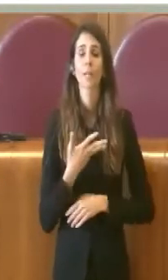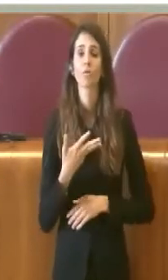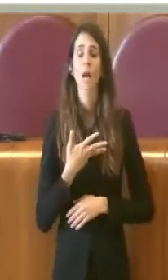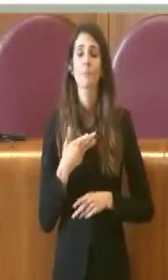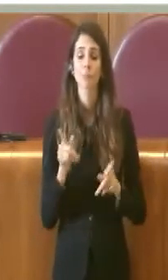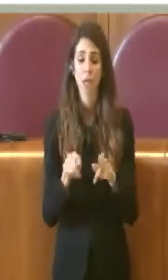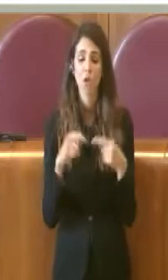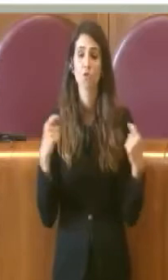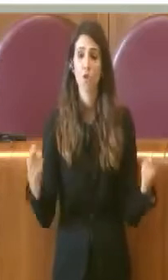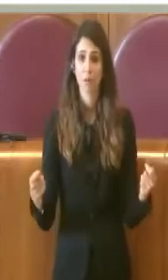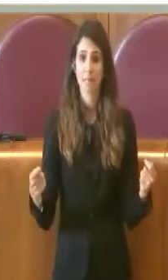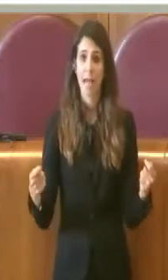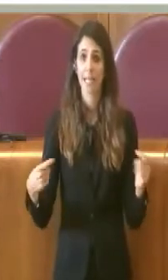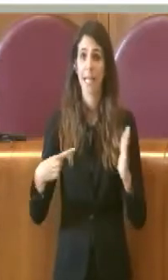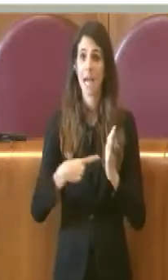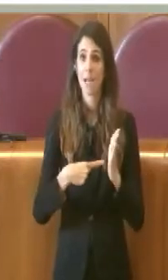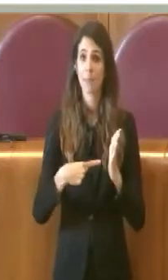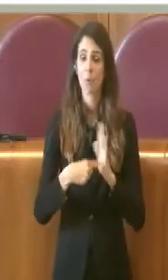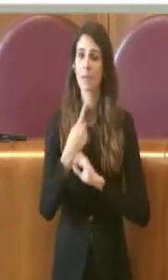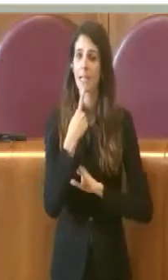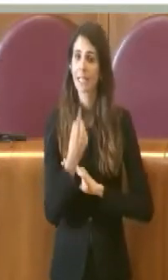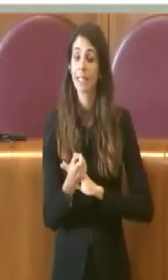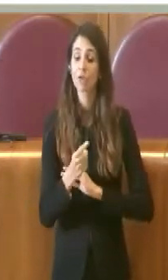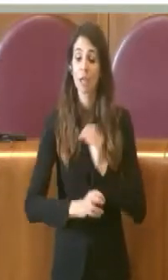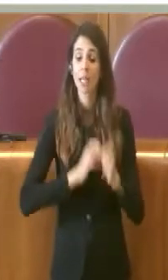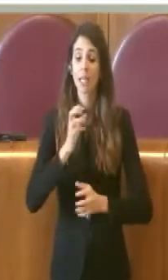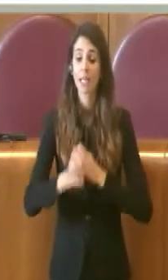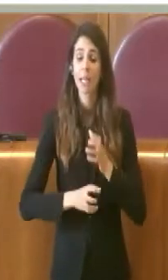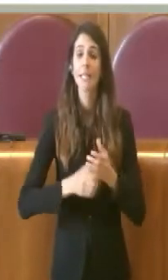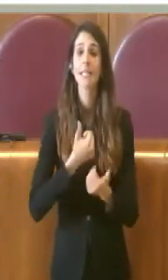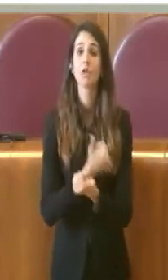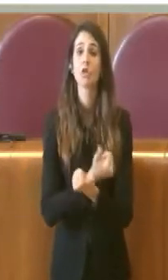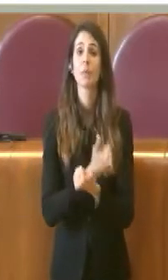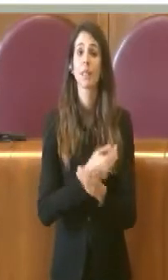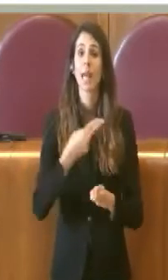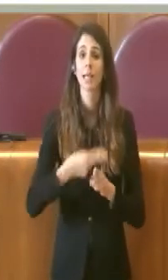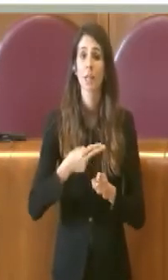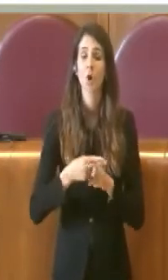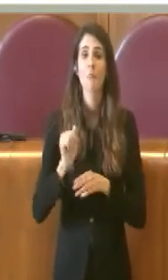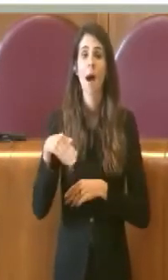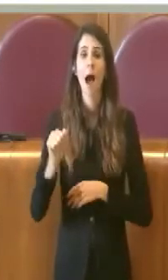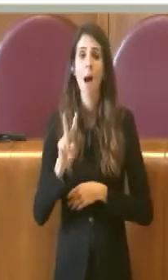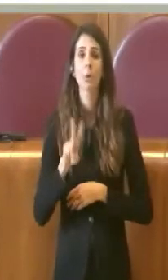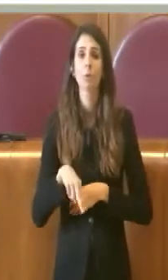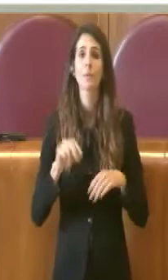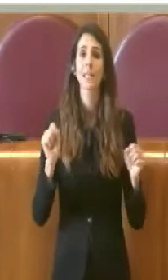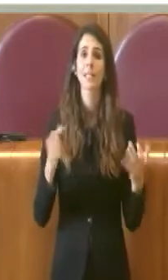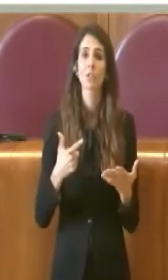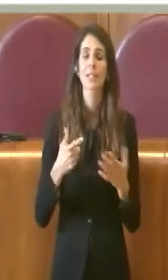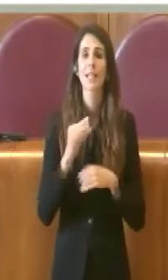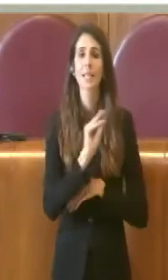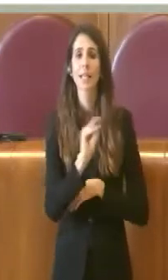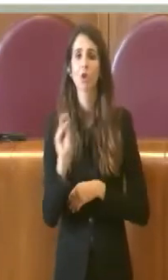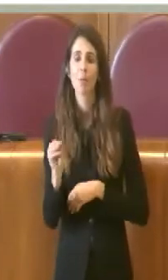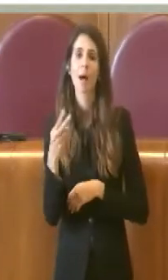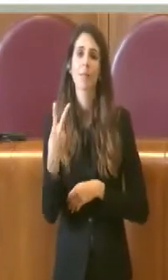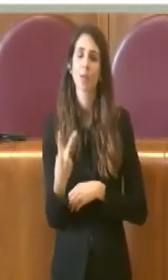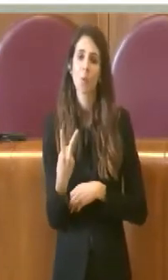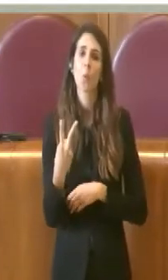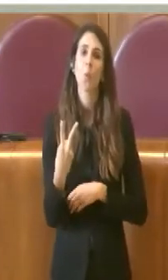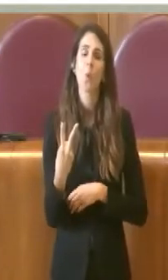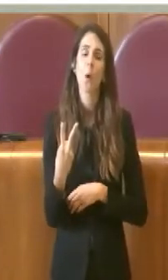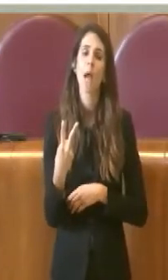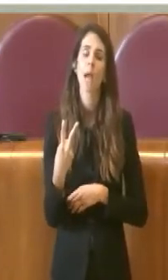giornale di Repubblica che dice: crisi cimiteri Roma, AMA nel 2017 chiese 2 nuovi,